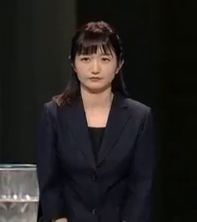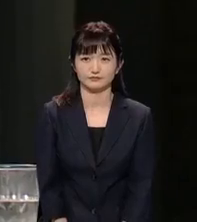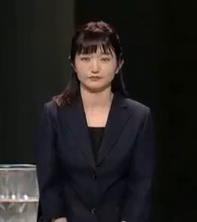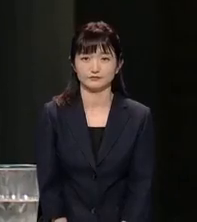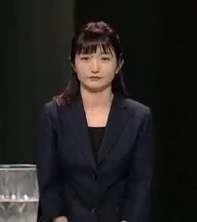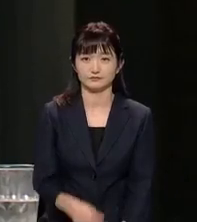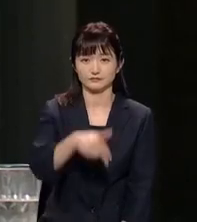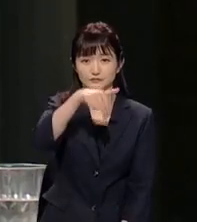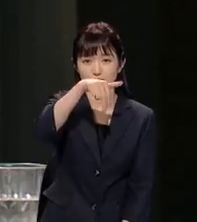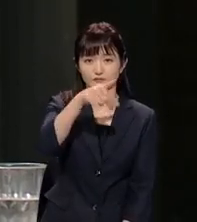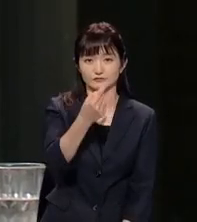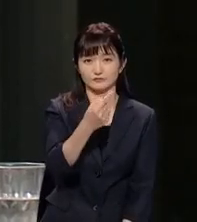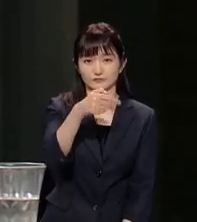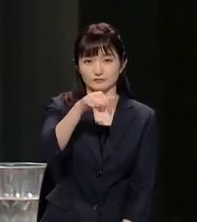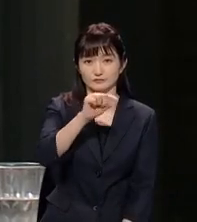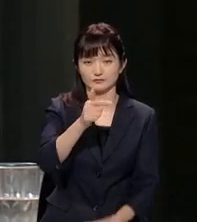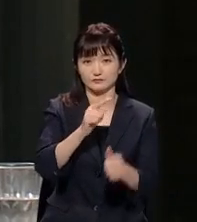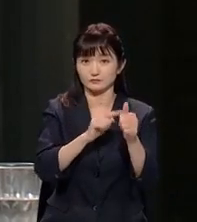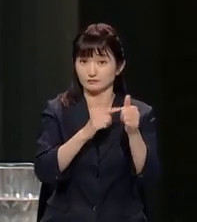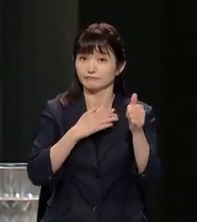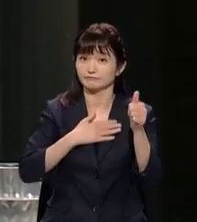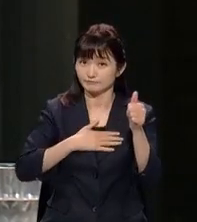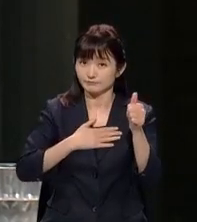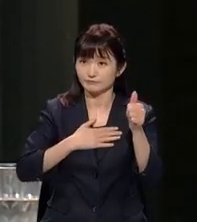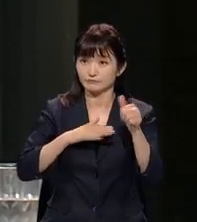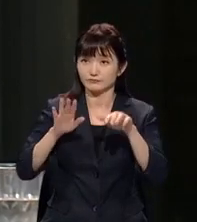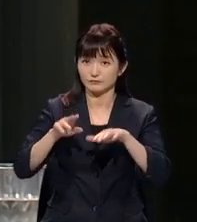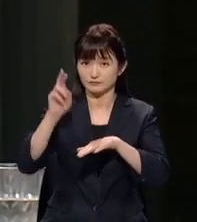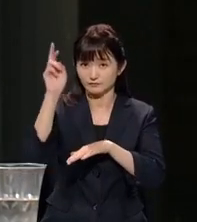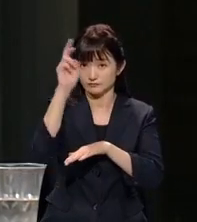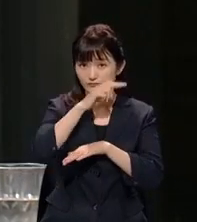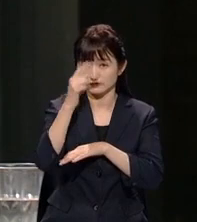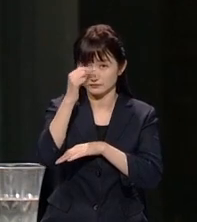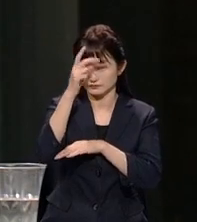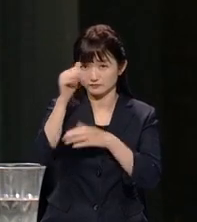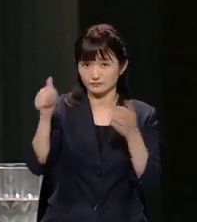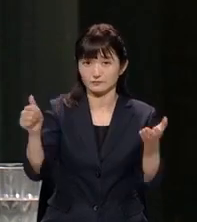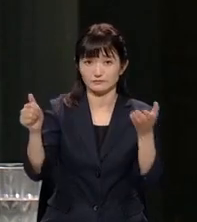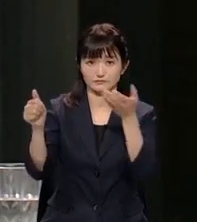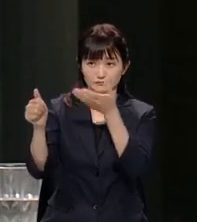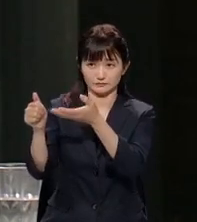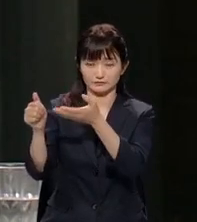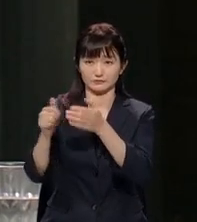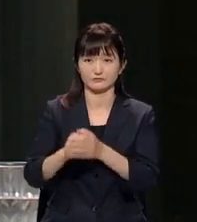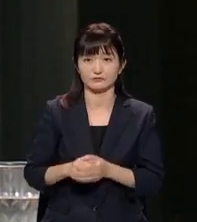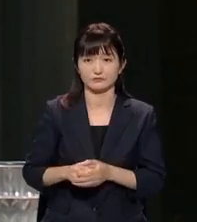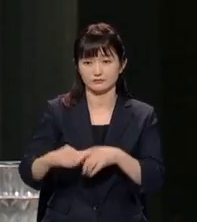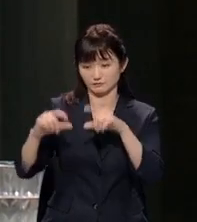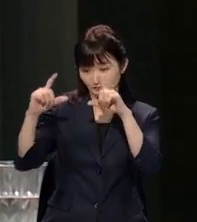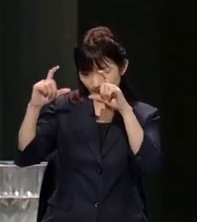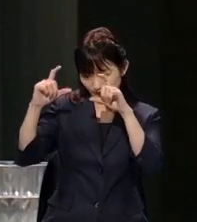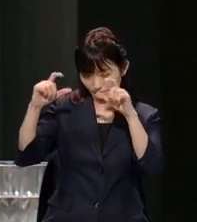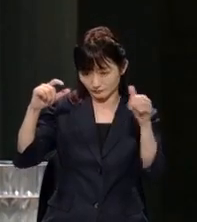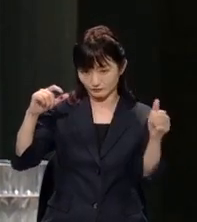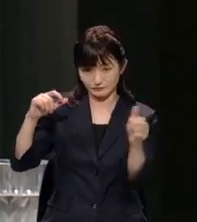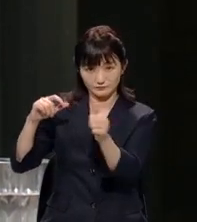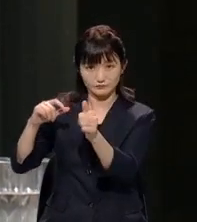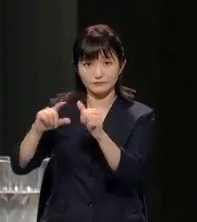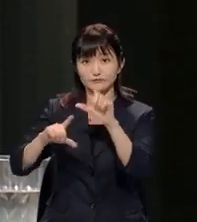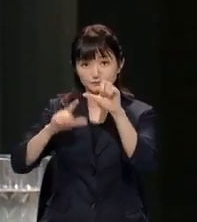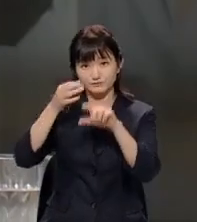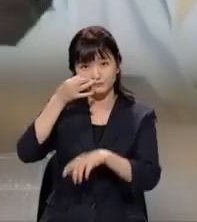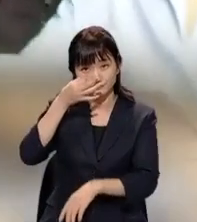자 조선 아시죠 오늘 오전 검찰로 송치가 됐는데요 포토라인에 섰습니다 그 장면 잠깐 보고